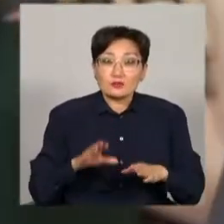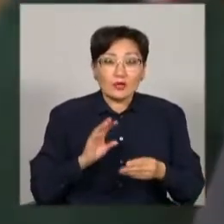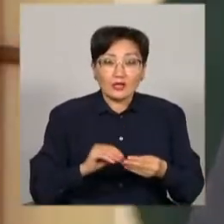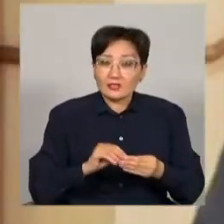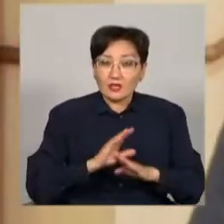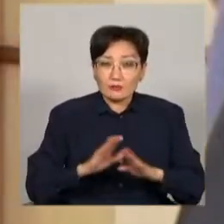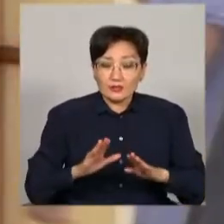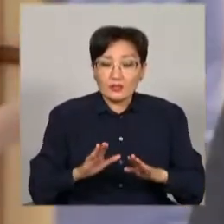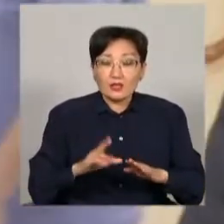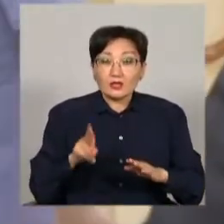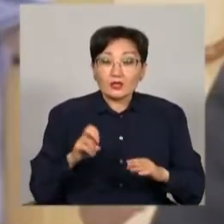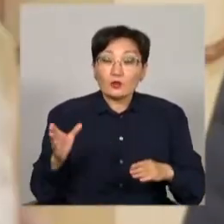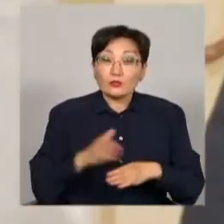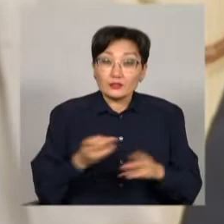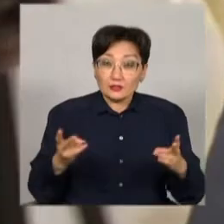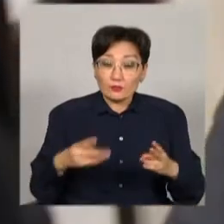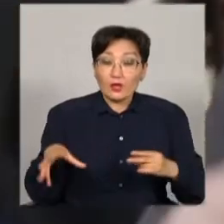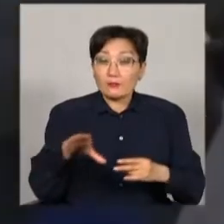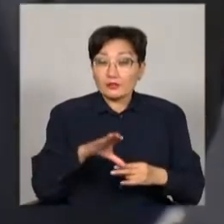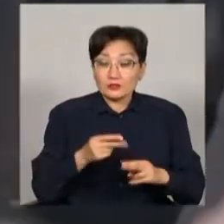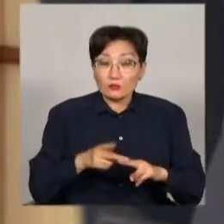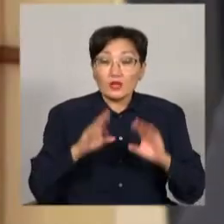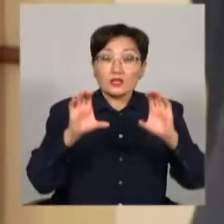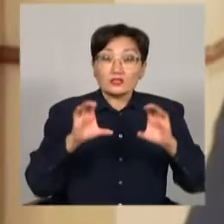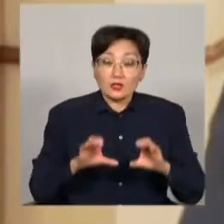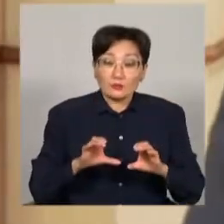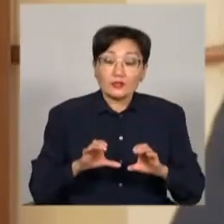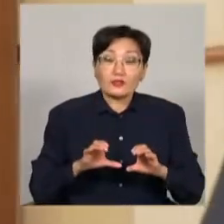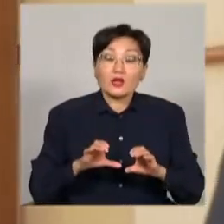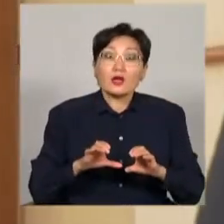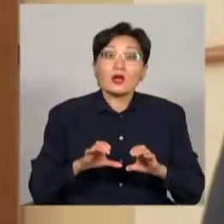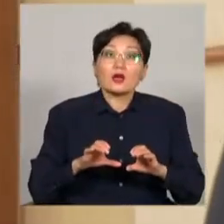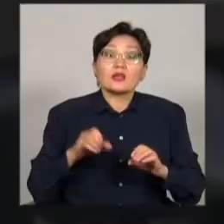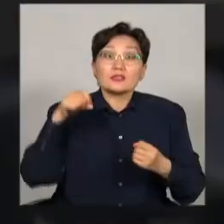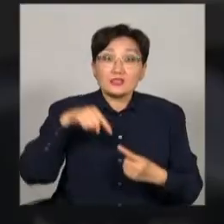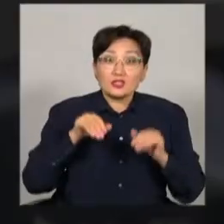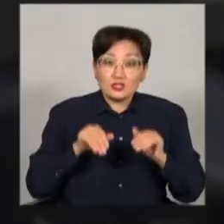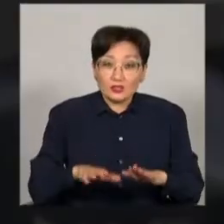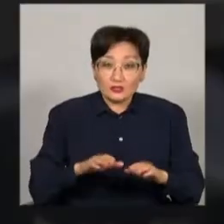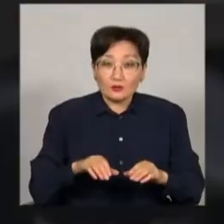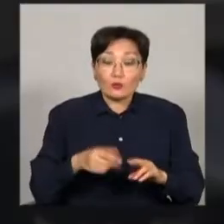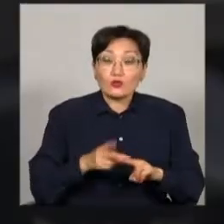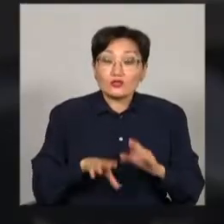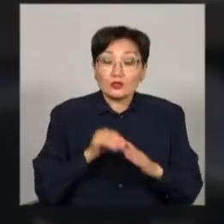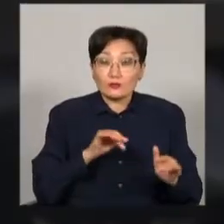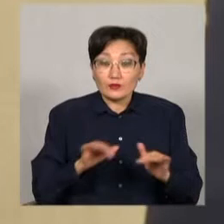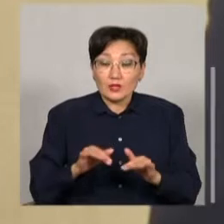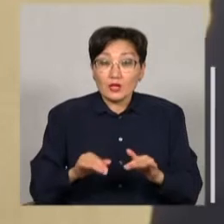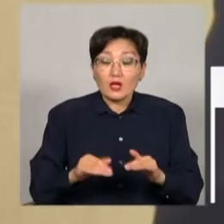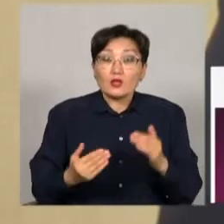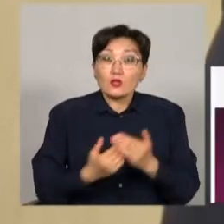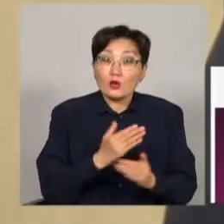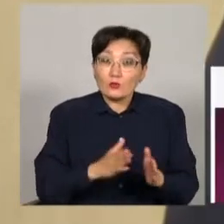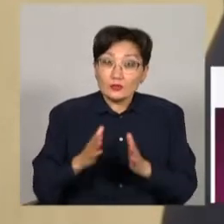керек, қалай құтылуымыз керек. Соның барлығына о заңдық негіз қаланатын осы референдум деп ойлаймын. Мажоритарлық норманы қалыптасу